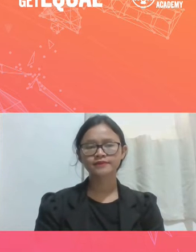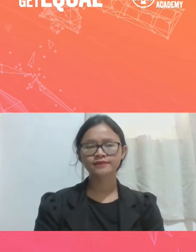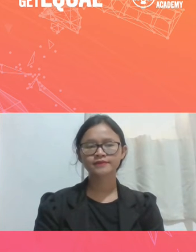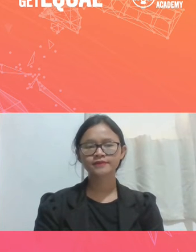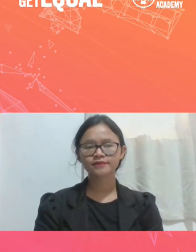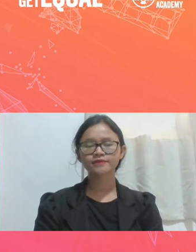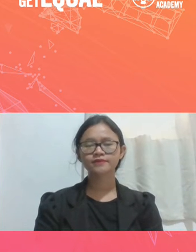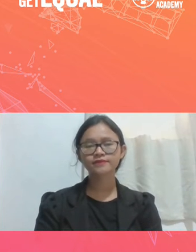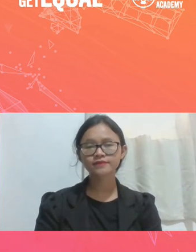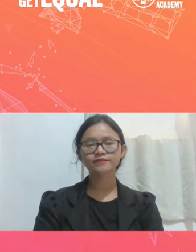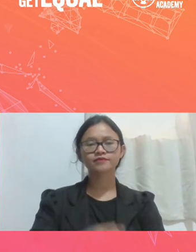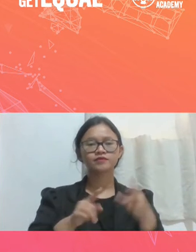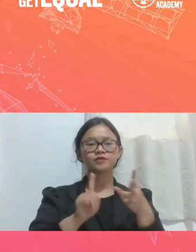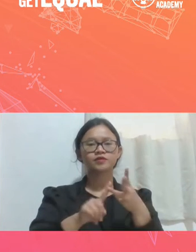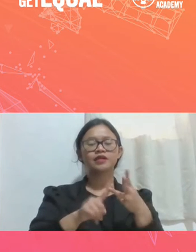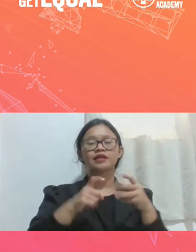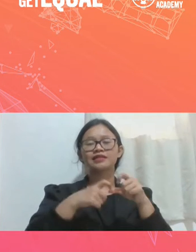ada Salwa dari Kutai Timur,